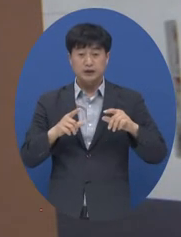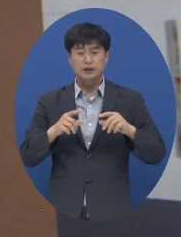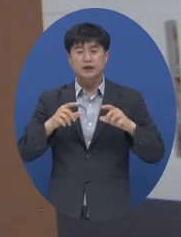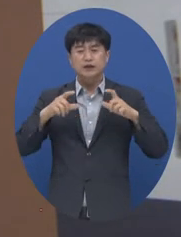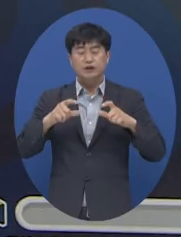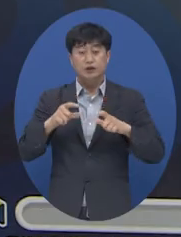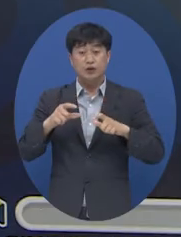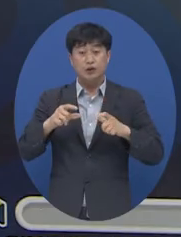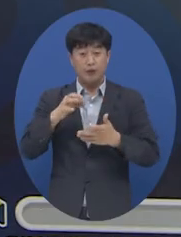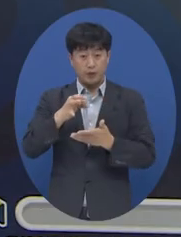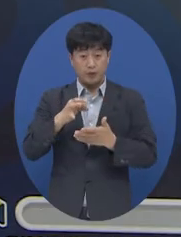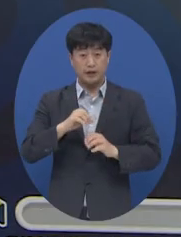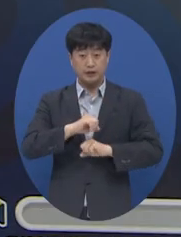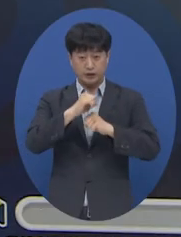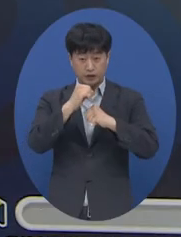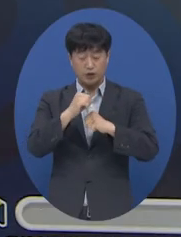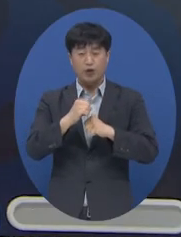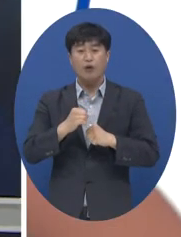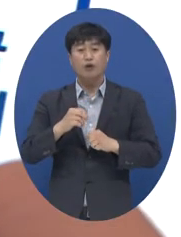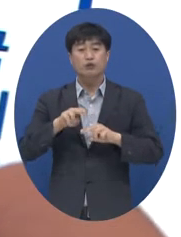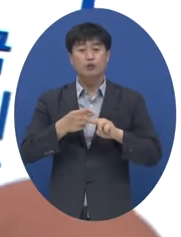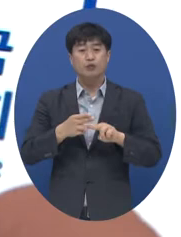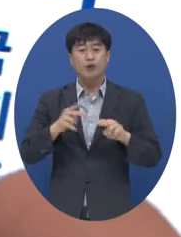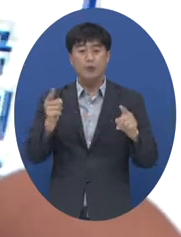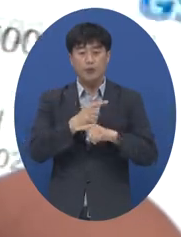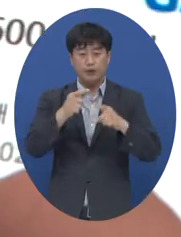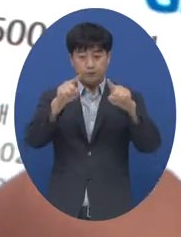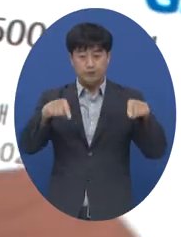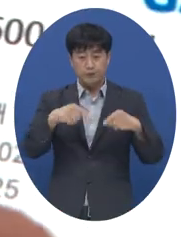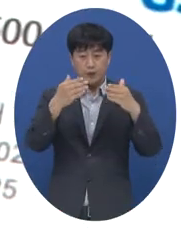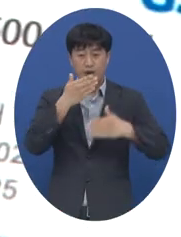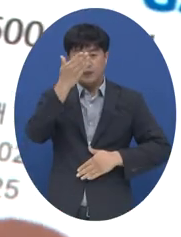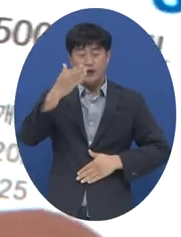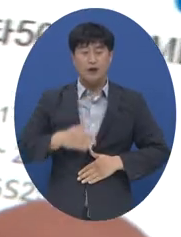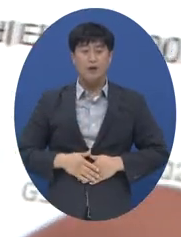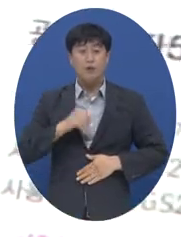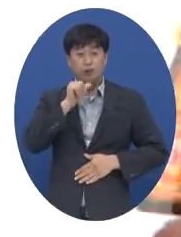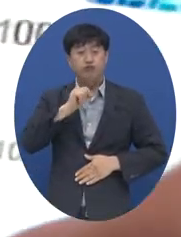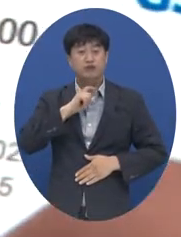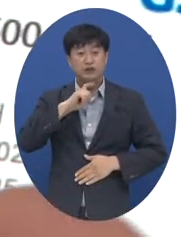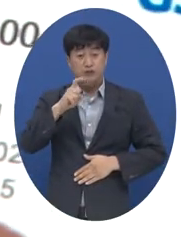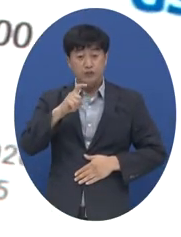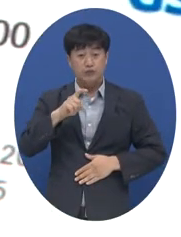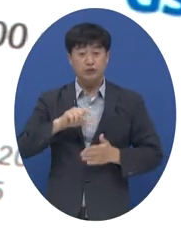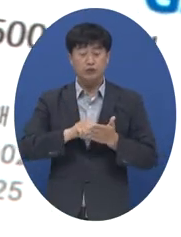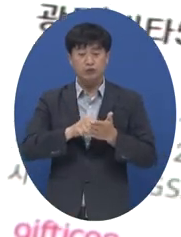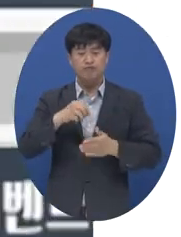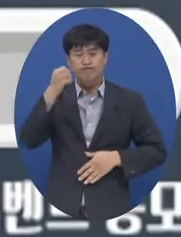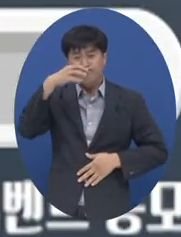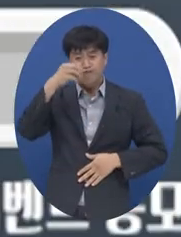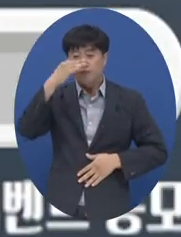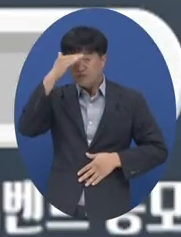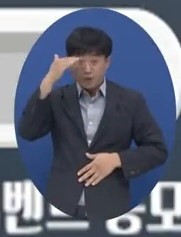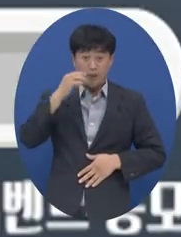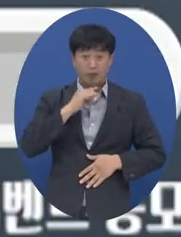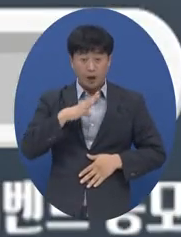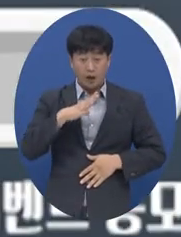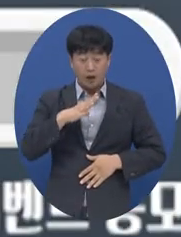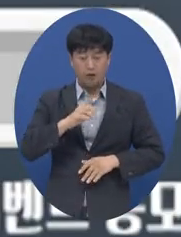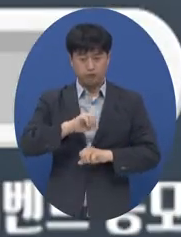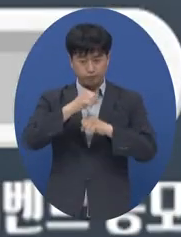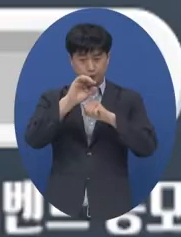쌓아 주는데 이걸 모아 경품 교환권을 받을 수도 있습니다 5분이나 10분 동안 그냥 보고만 있어도